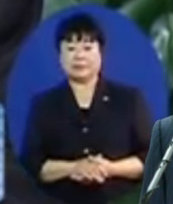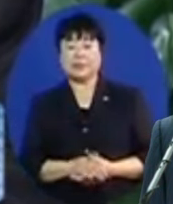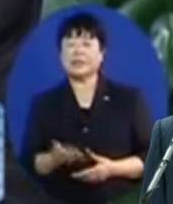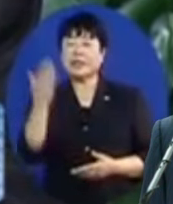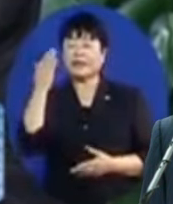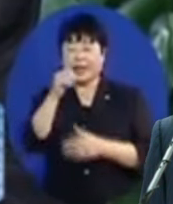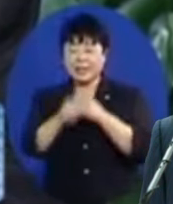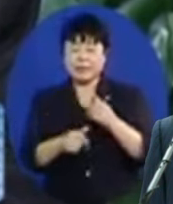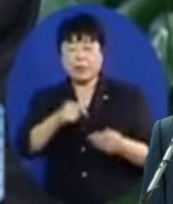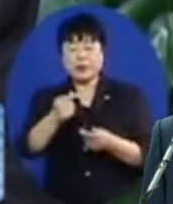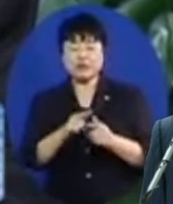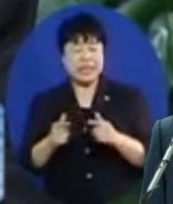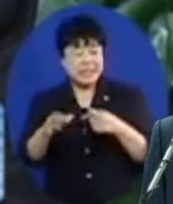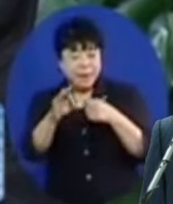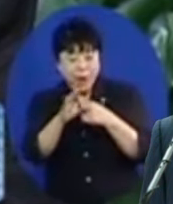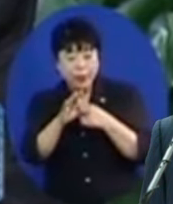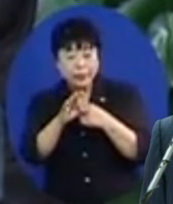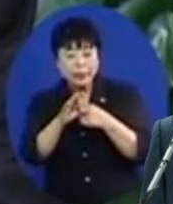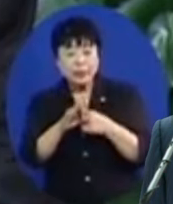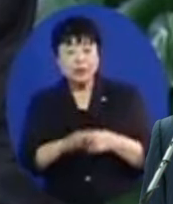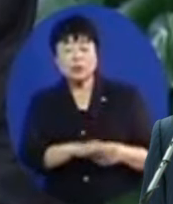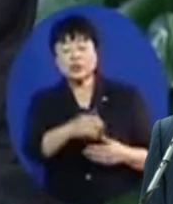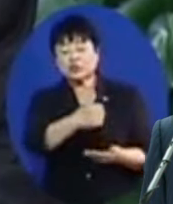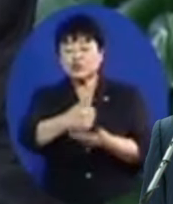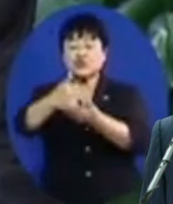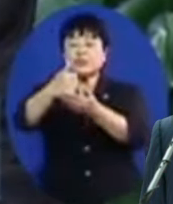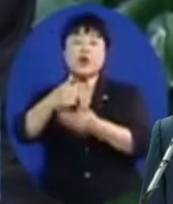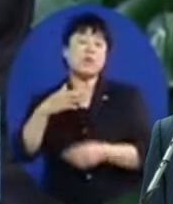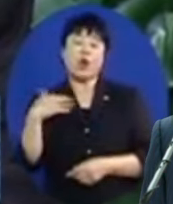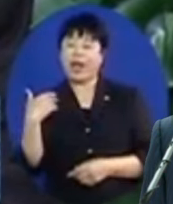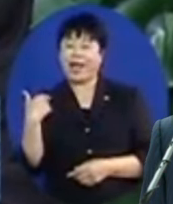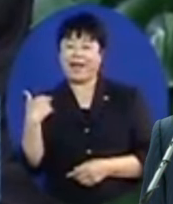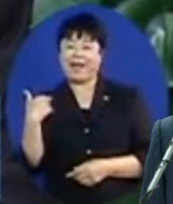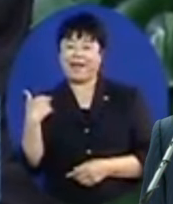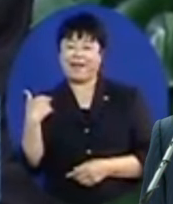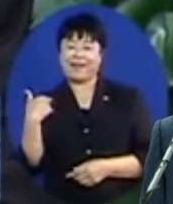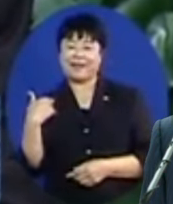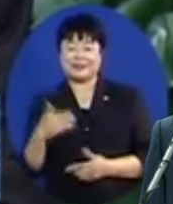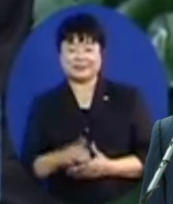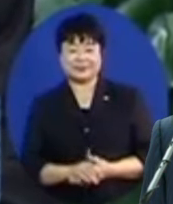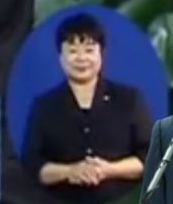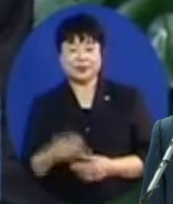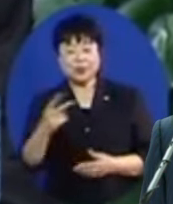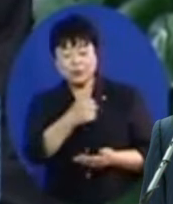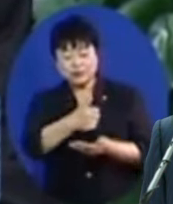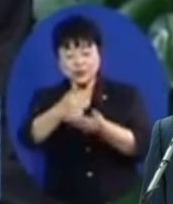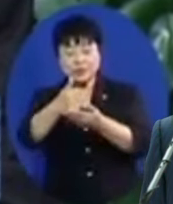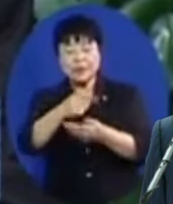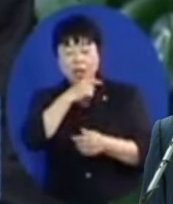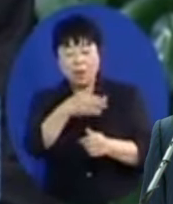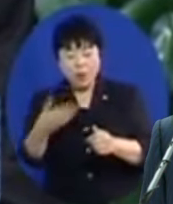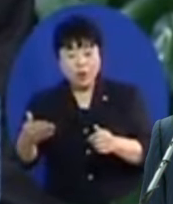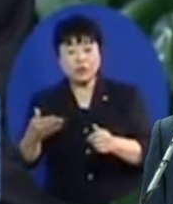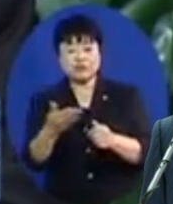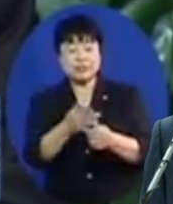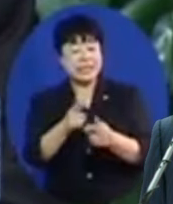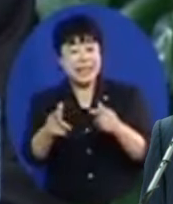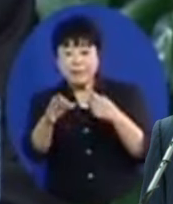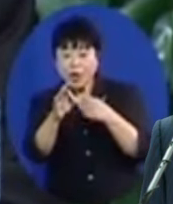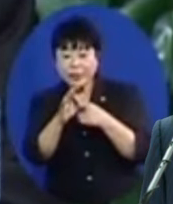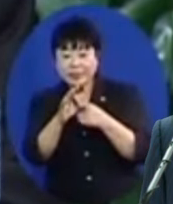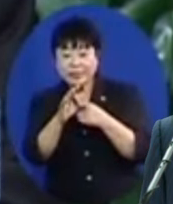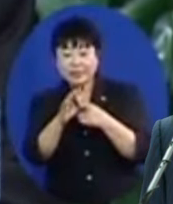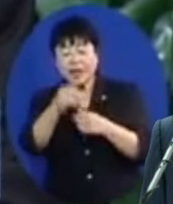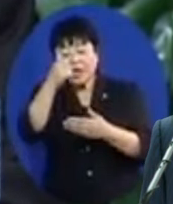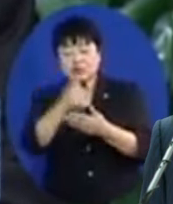만세전에 하나님이 안 택했으면 우리가 주님을 알 택이 없습니다. 또 주님이 보혈을 흘려주지 않으셨으면